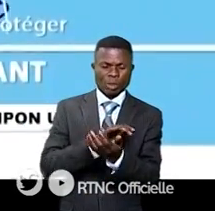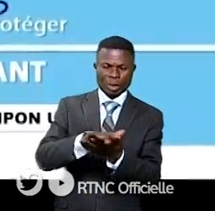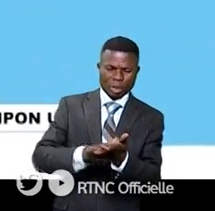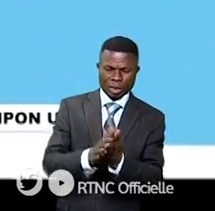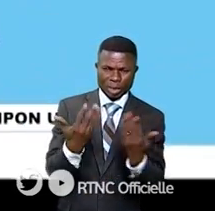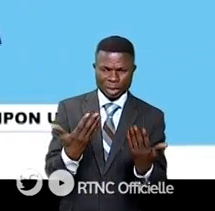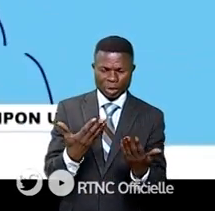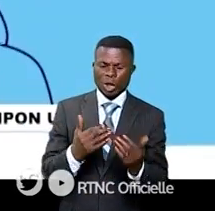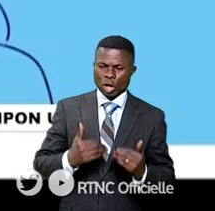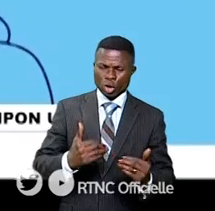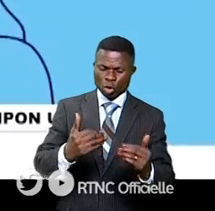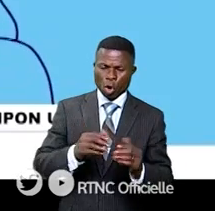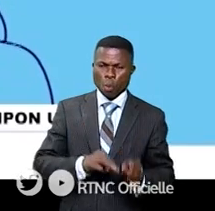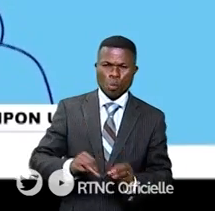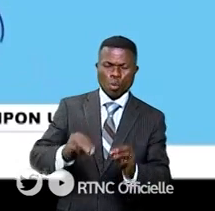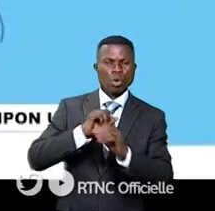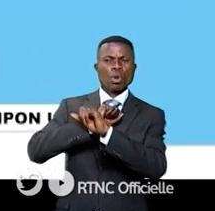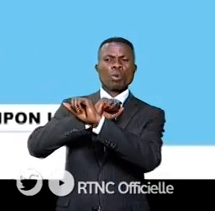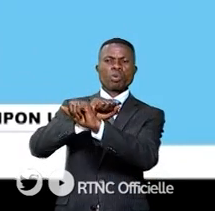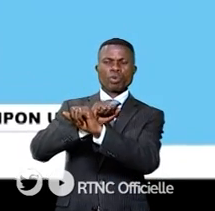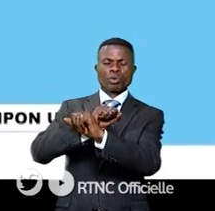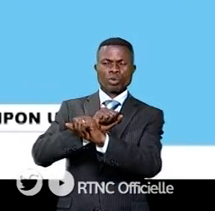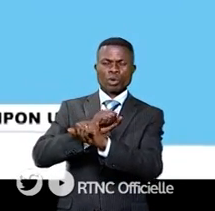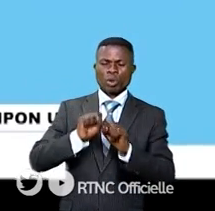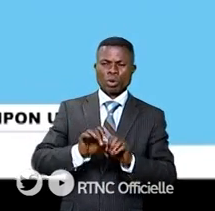barrières reste l'unique précaution pour freiner l'élan de la